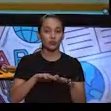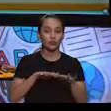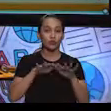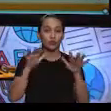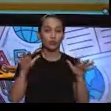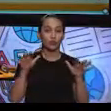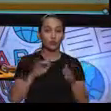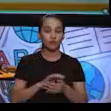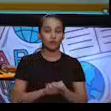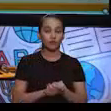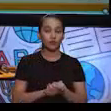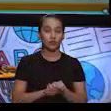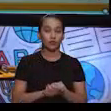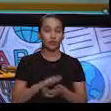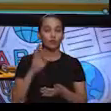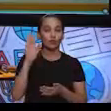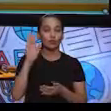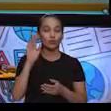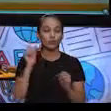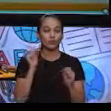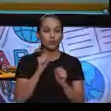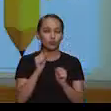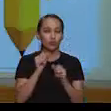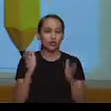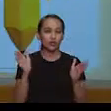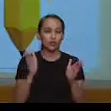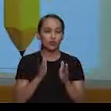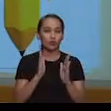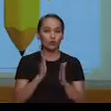Suv soviganda torayadi.